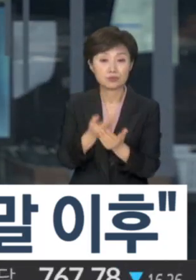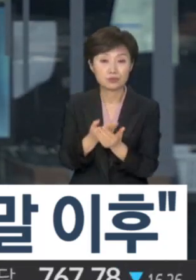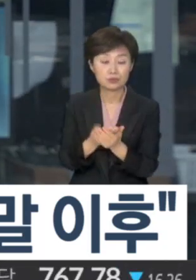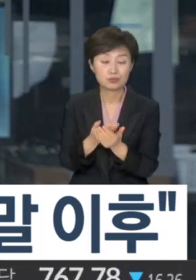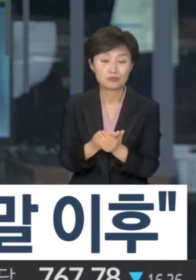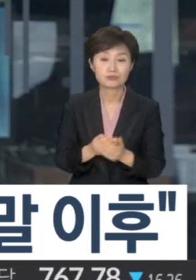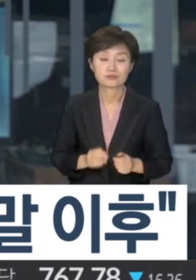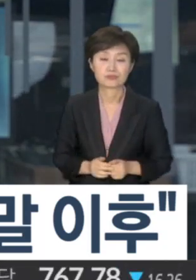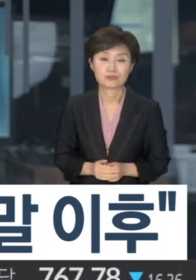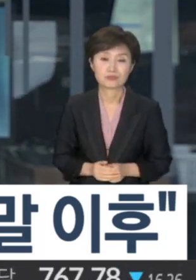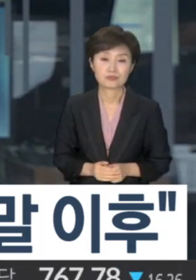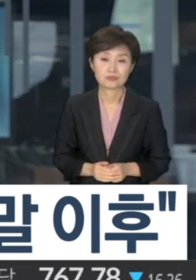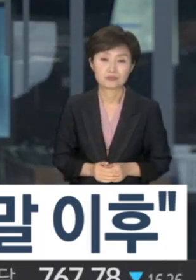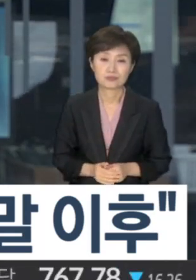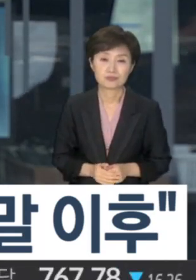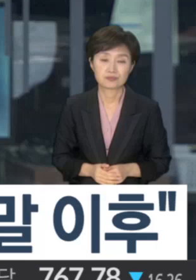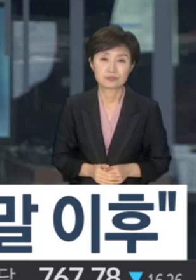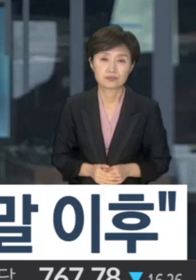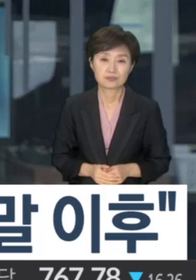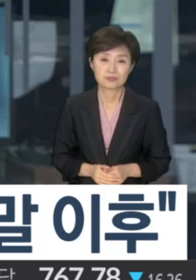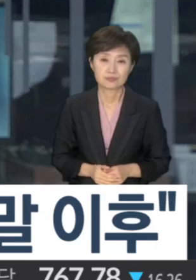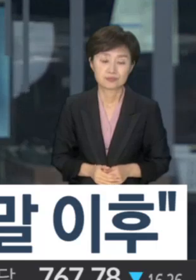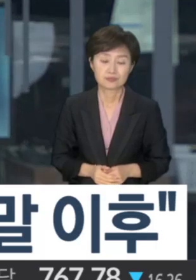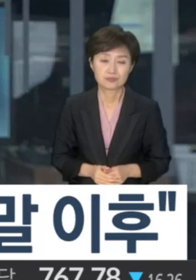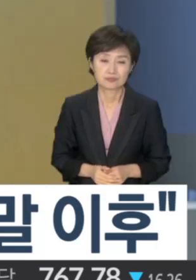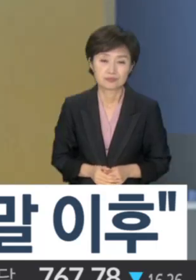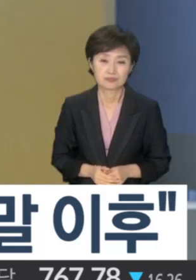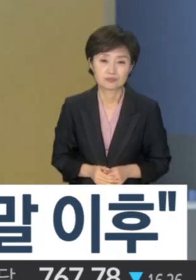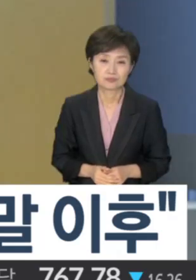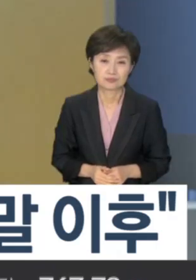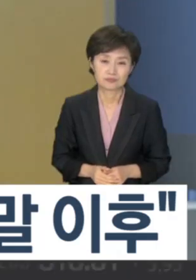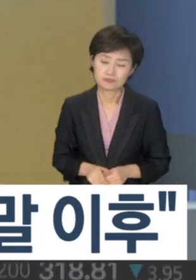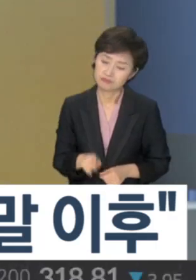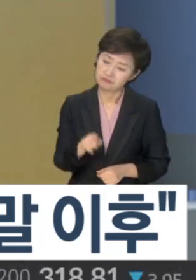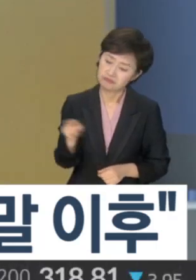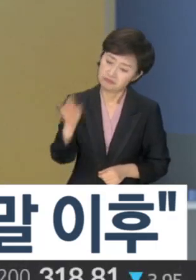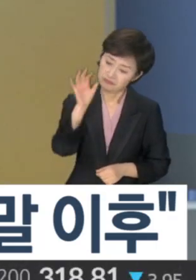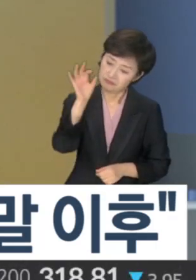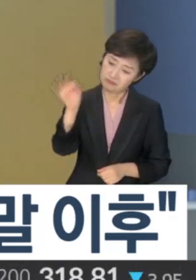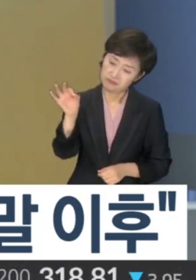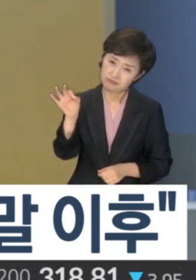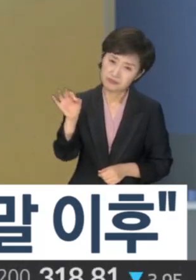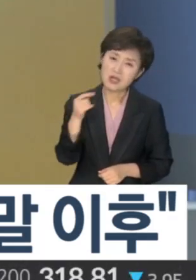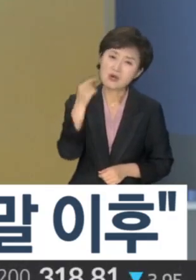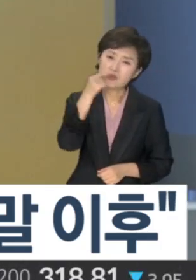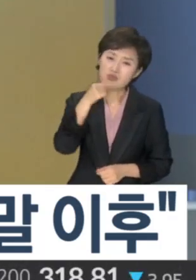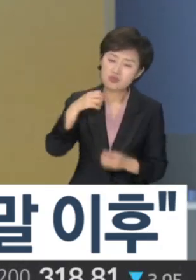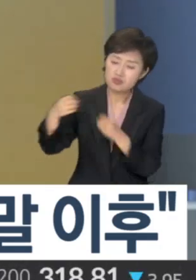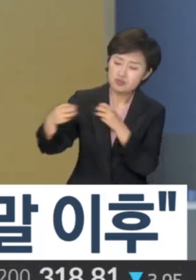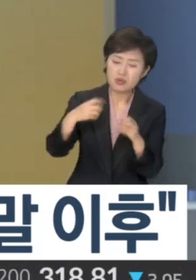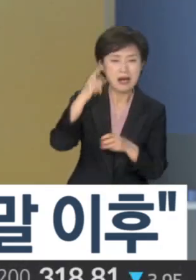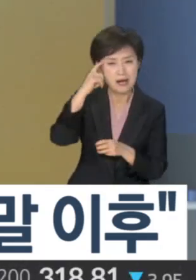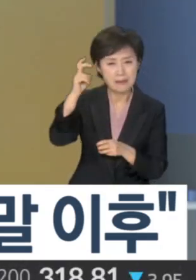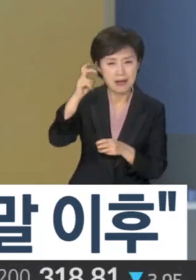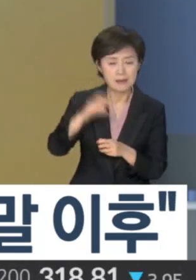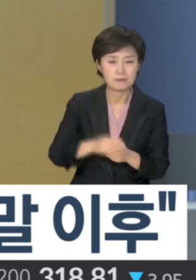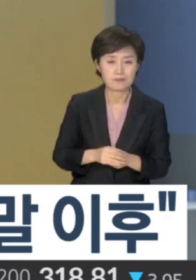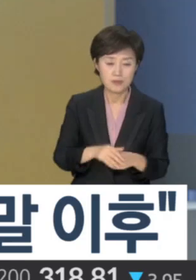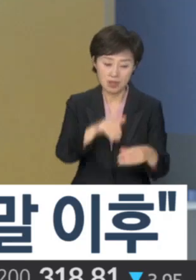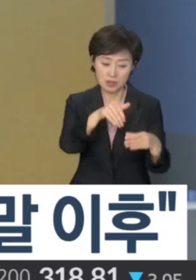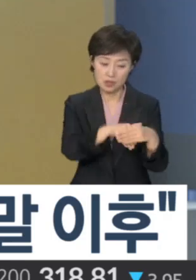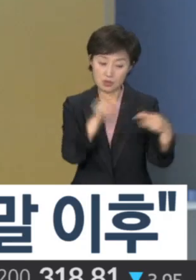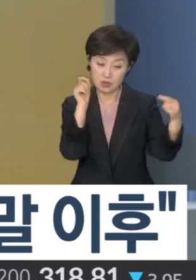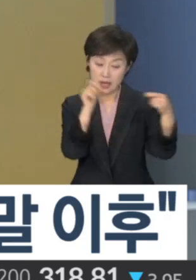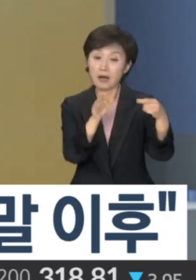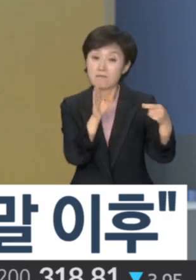상황 좀 어떻게 어떤 의견을 가지고 계신지 여쭤보죠. 네, 저는 아마 원론적인 의미의 얘기들이 오간 정도로 생각을 합니다. 총선이 얼마